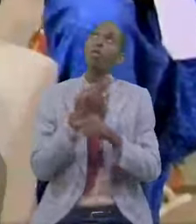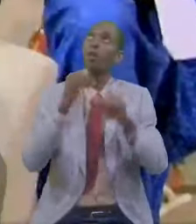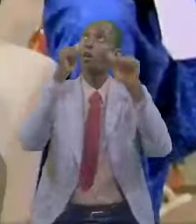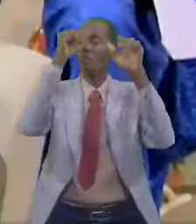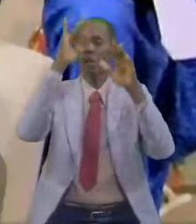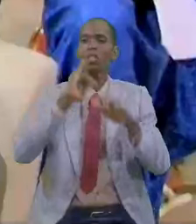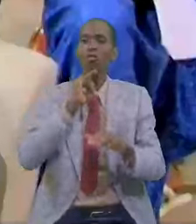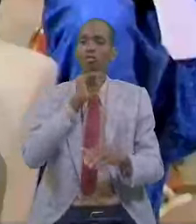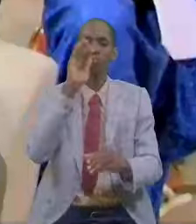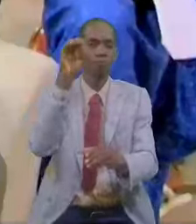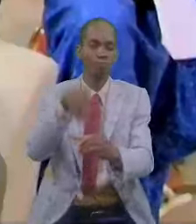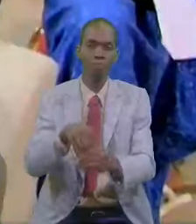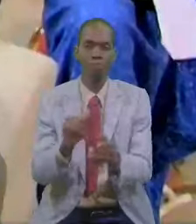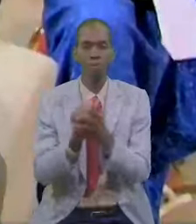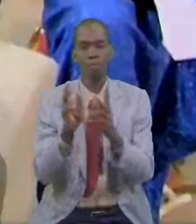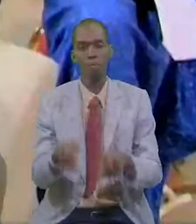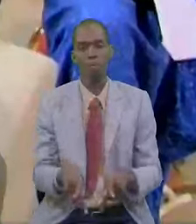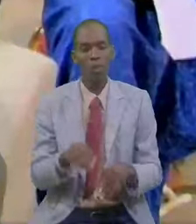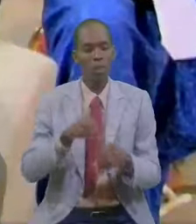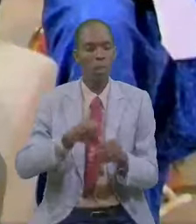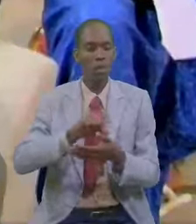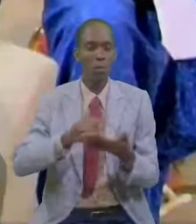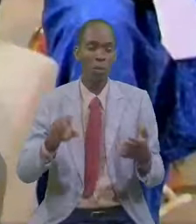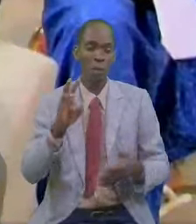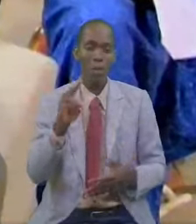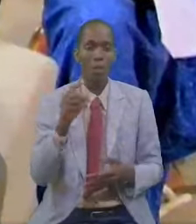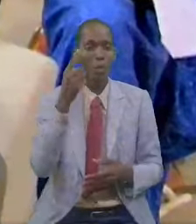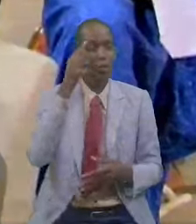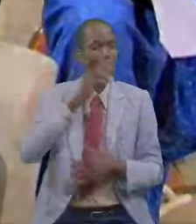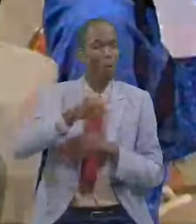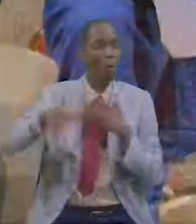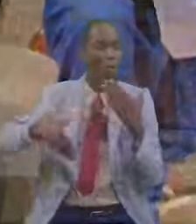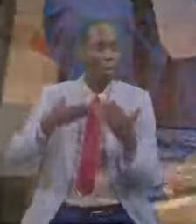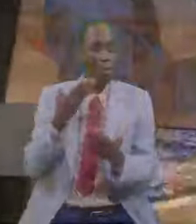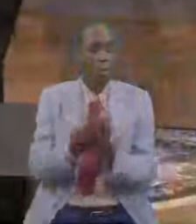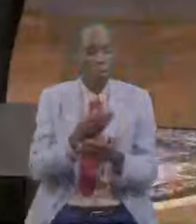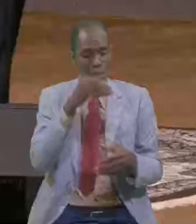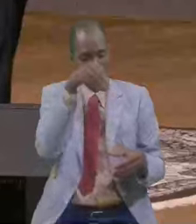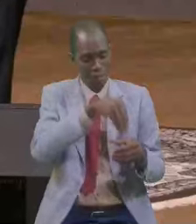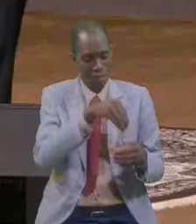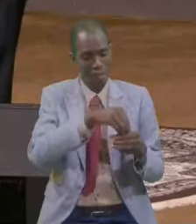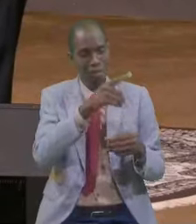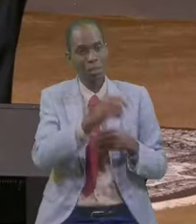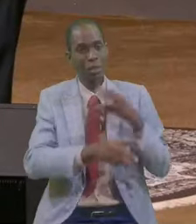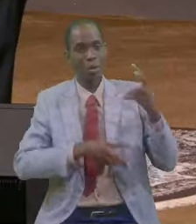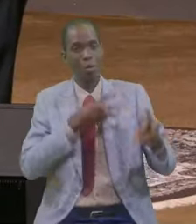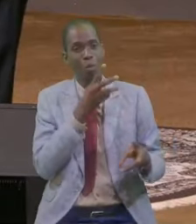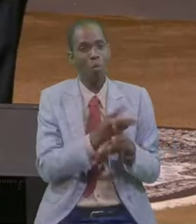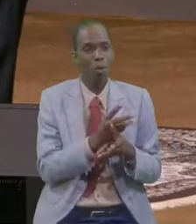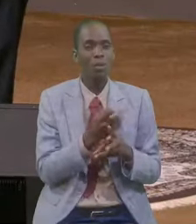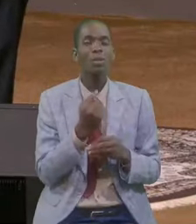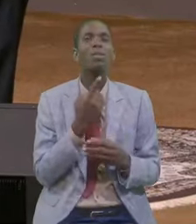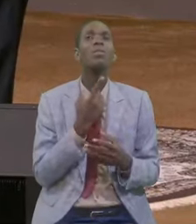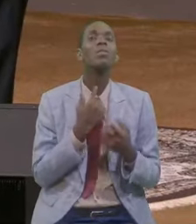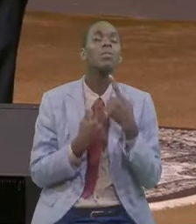point en lui. Verset 16. Car tout ce qui est dans le monde,